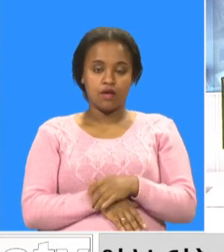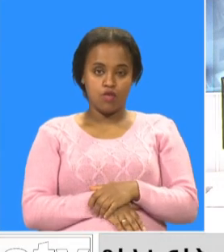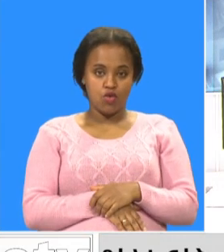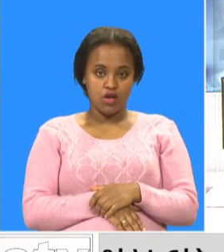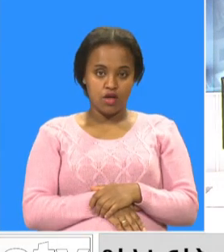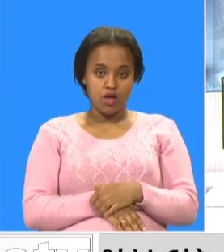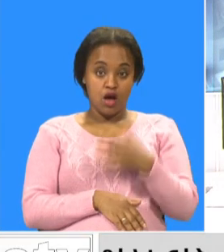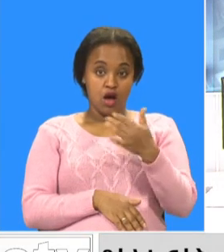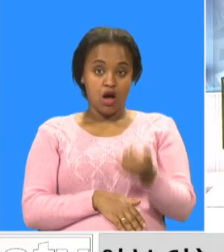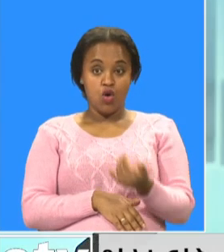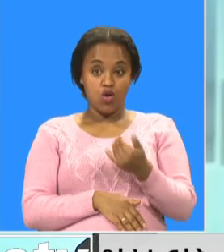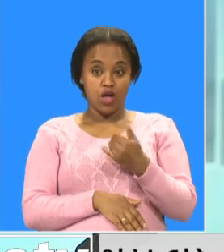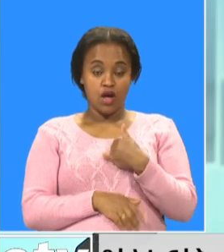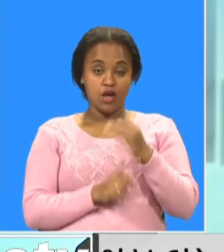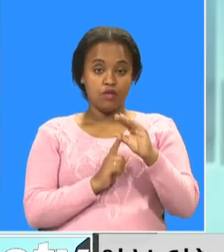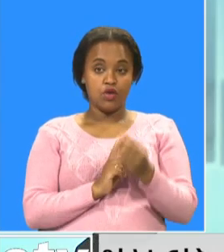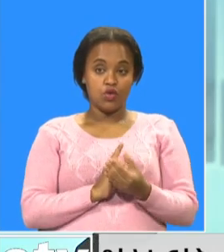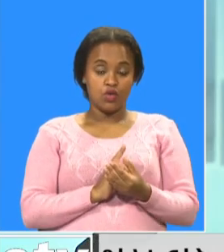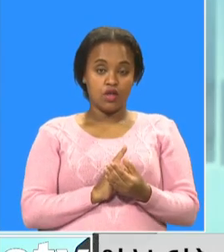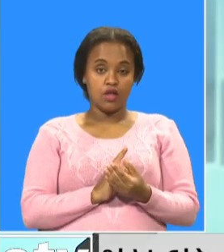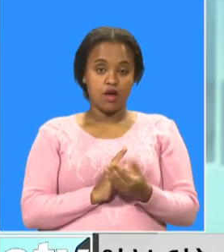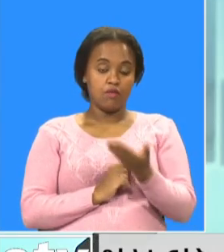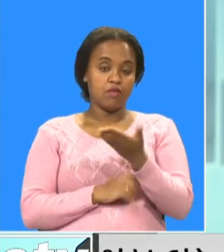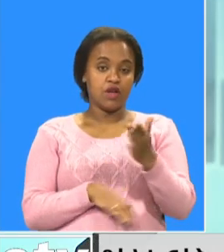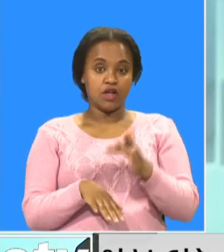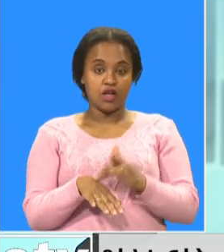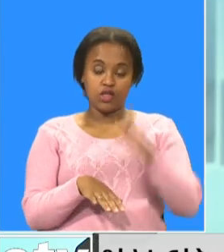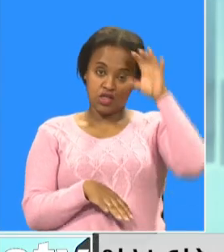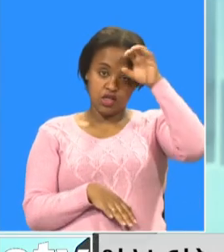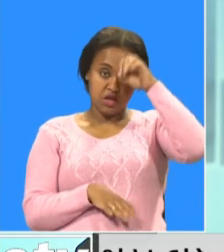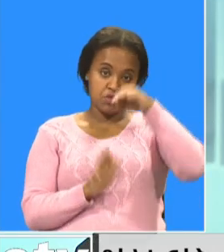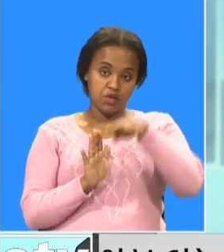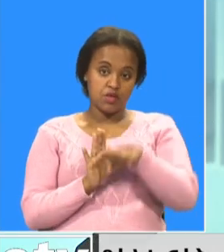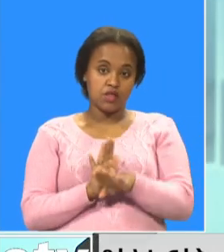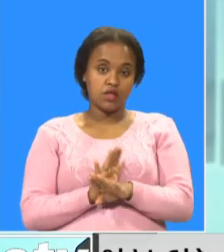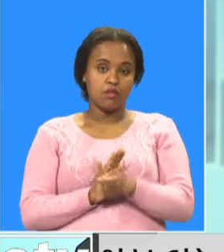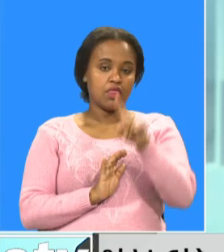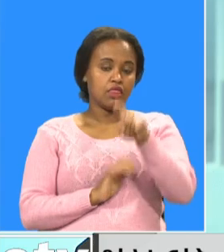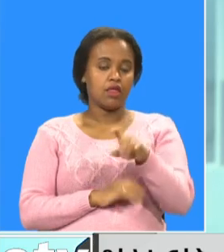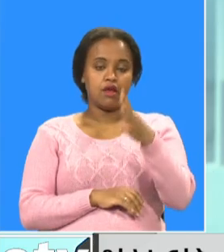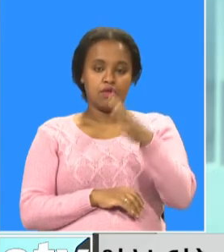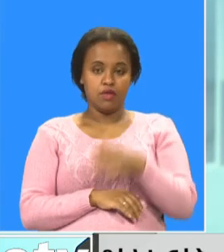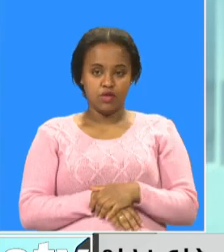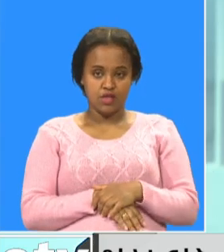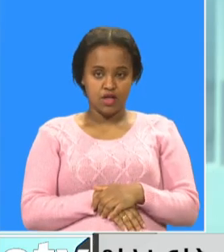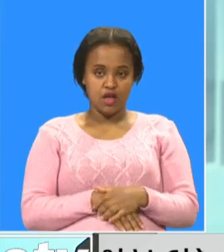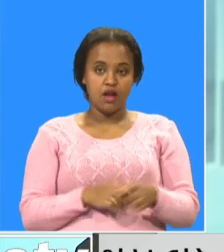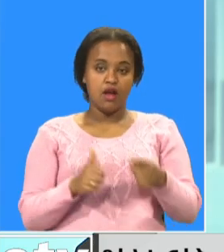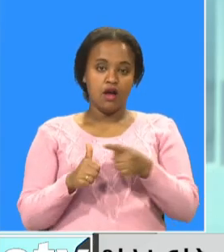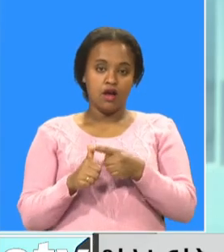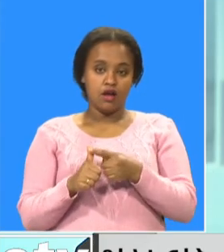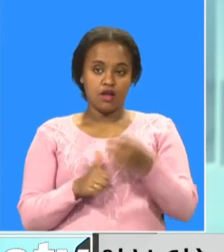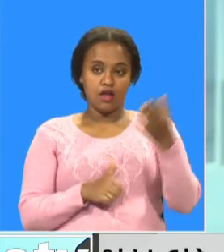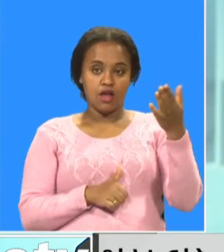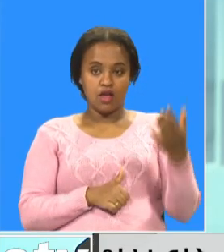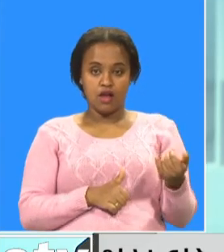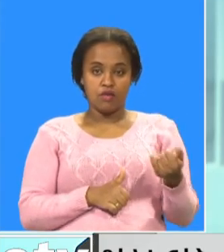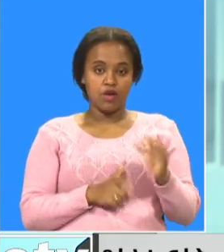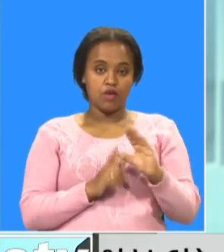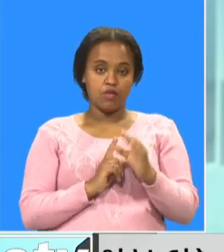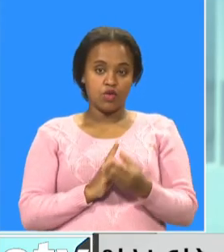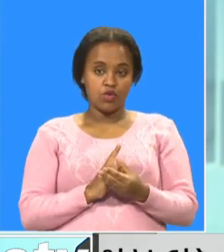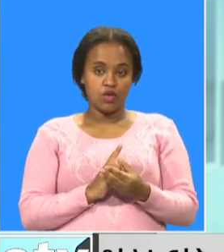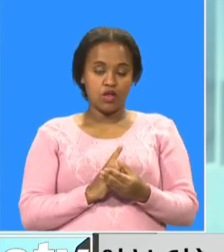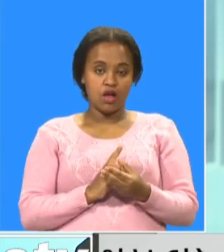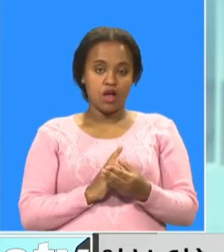አሁን እንግዲህ ያለንበት ሁኔታ ባይዘይ ከግምት ማስገባት በጣም ተገቢ ይመስለኛል። አንደኛ የነበርንበት